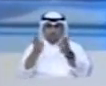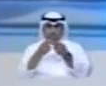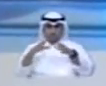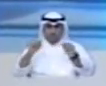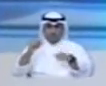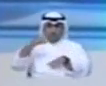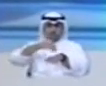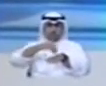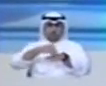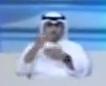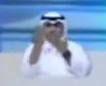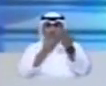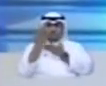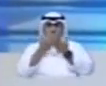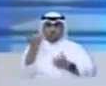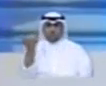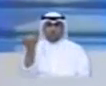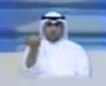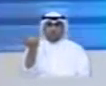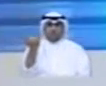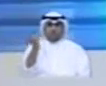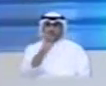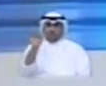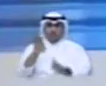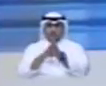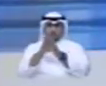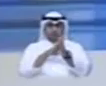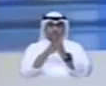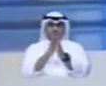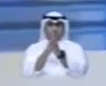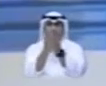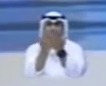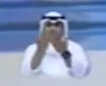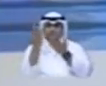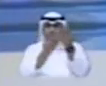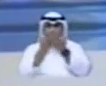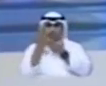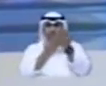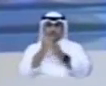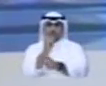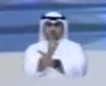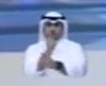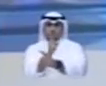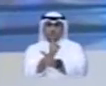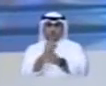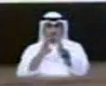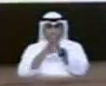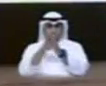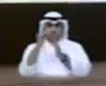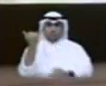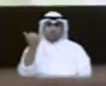بالعديد من التوصيات التربوية الهامة فيما يتعلق بتطوير المناهج وبالتنمية المهنية للمعلم.